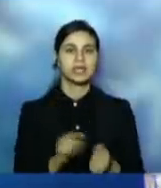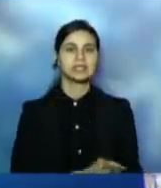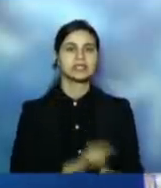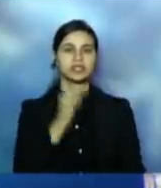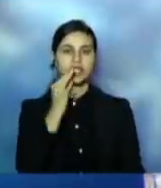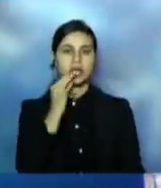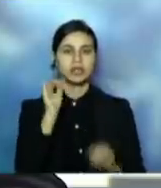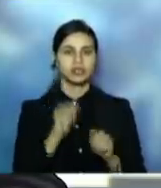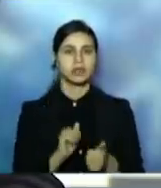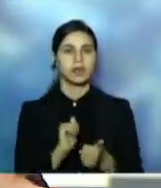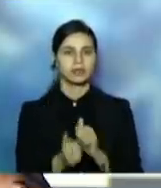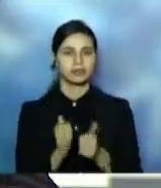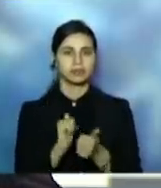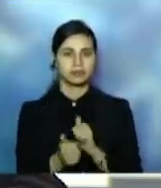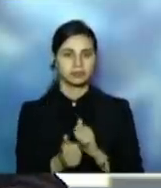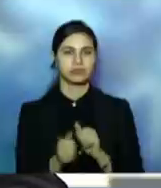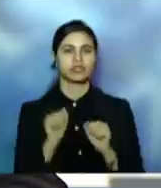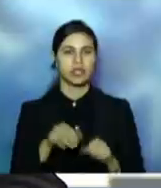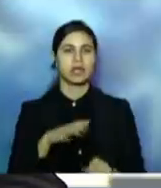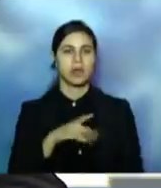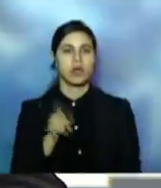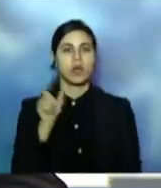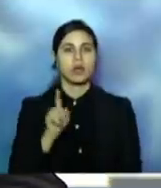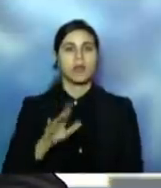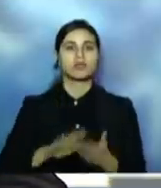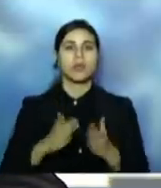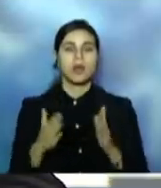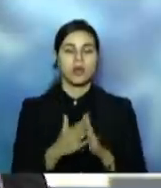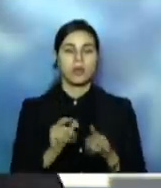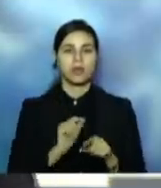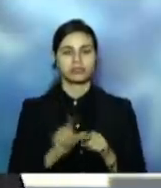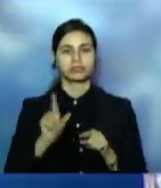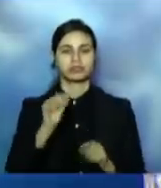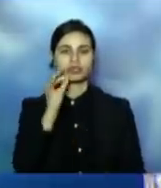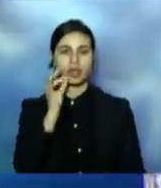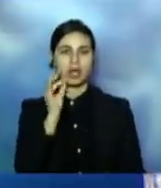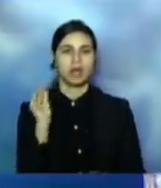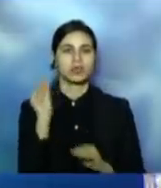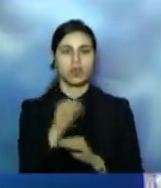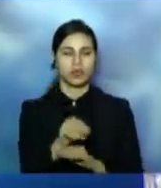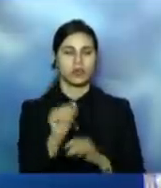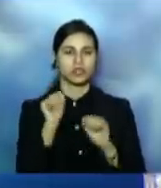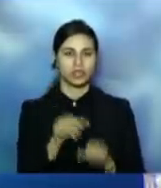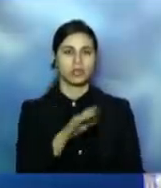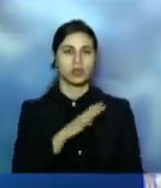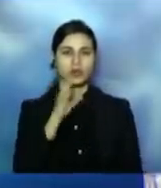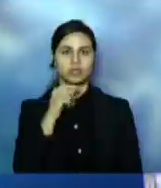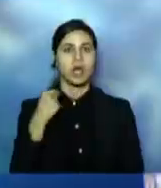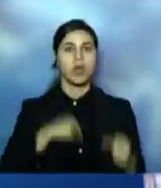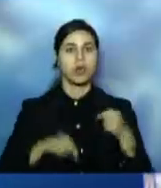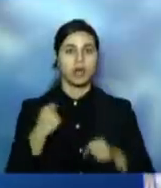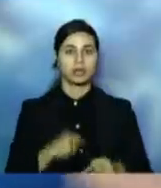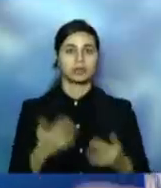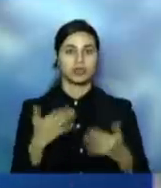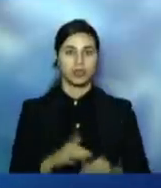შაქრის მაჩვენებელი. ტრანზიტორული ჰიპერგლიკემია. გარდამავალი მდგომარეობა ეს, რომელიც გარკვეული პერიოდის განმავლობაში, როგორც კი ორგანიზმი